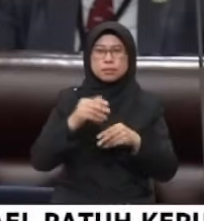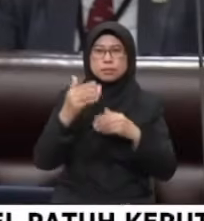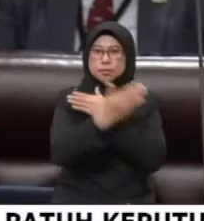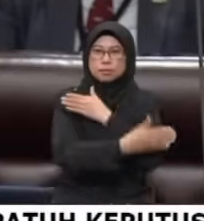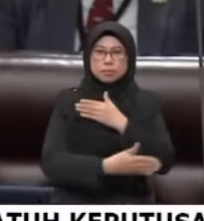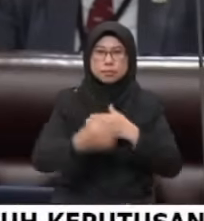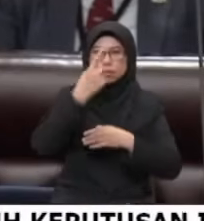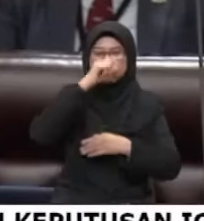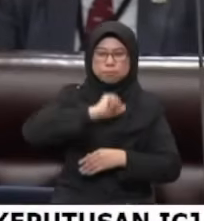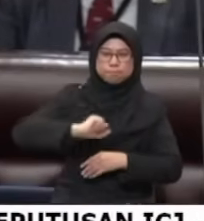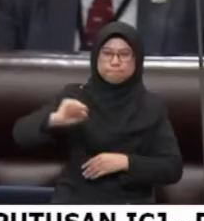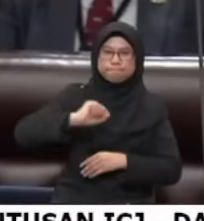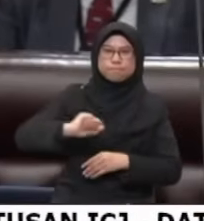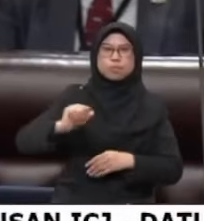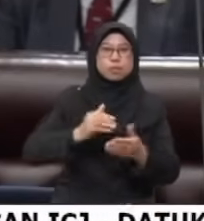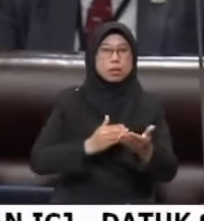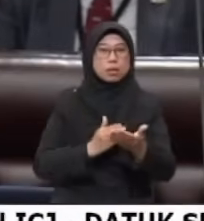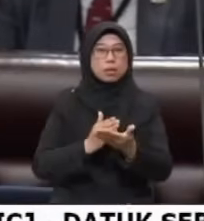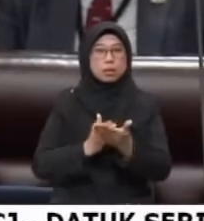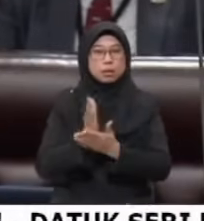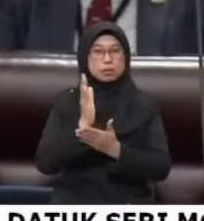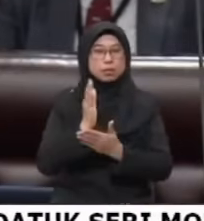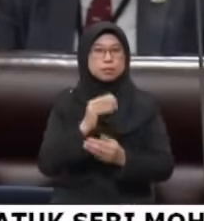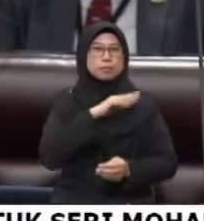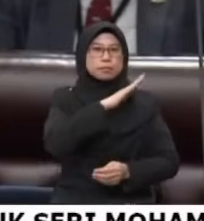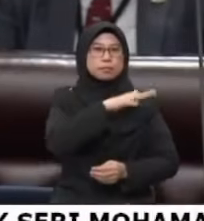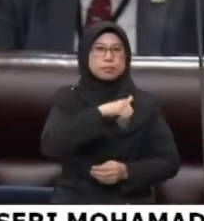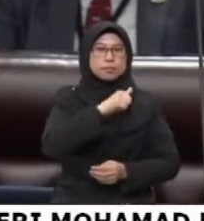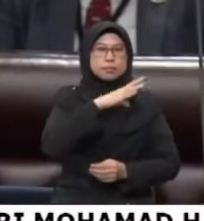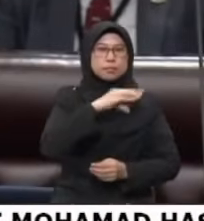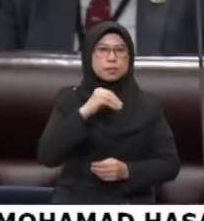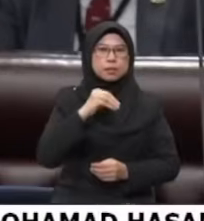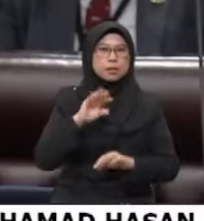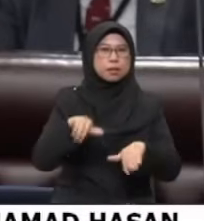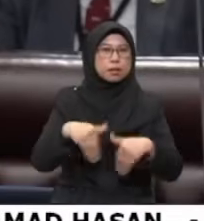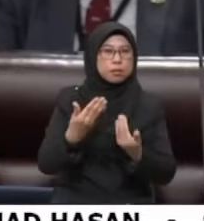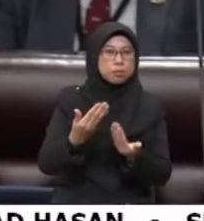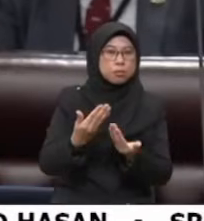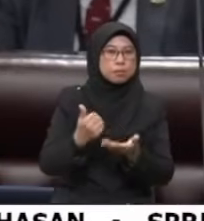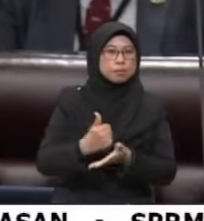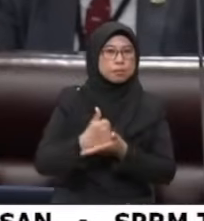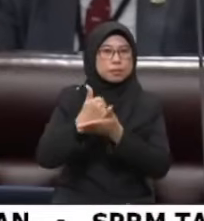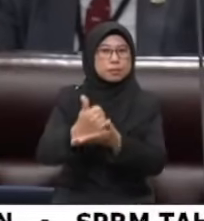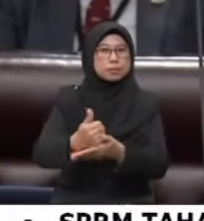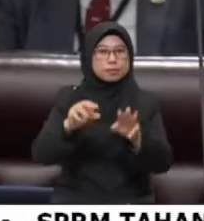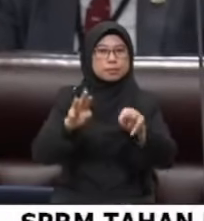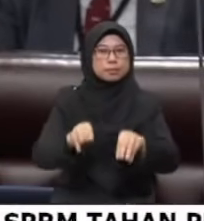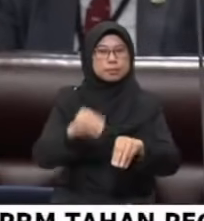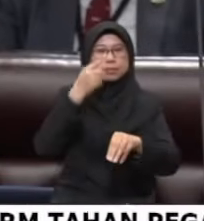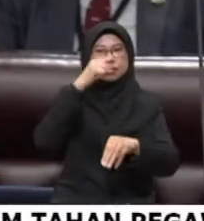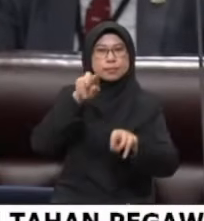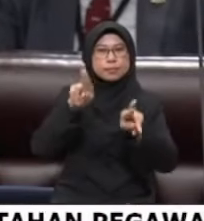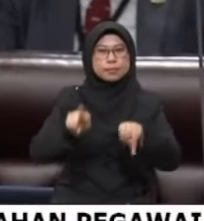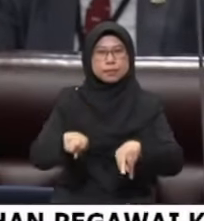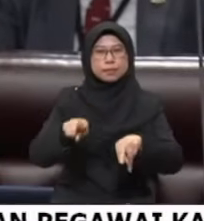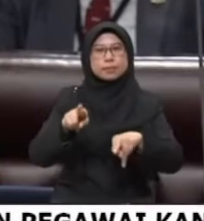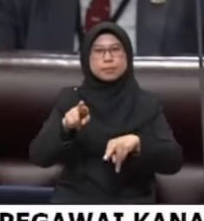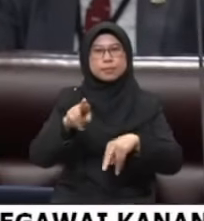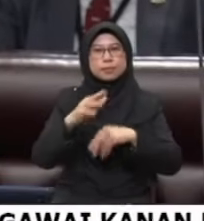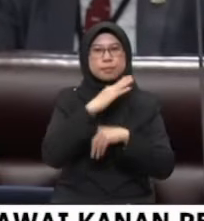memperjuangkan hak asasi Palestin serta penyaluran bantuan kemanusiaan kepada rakyat